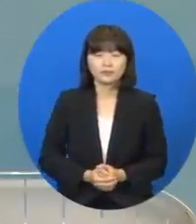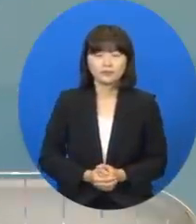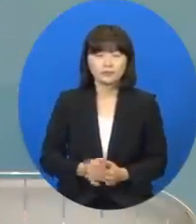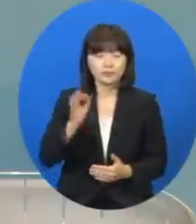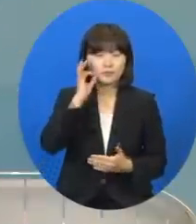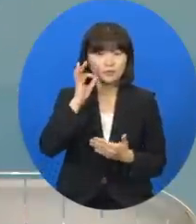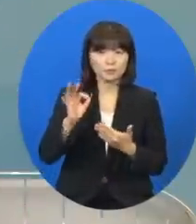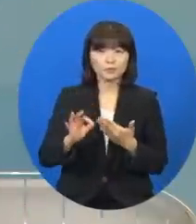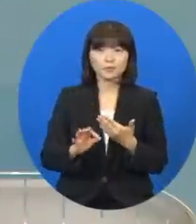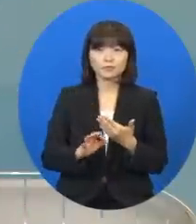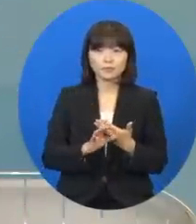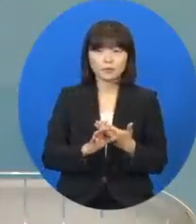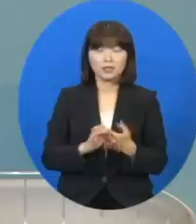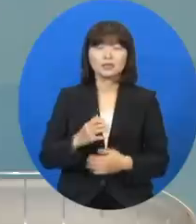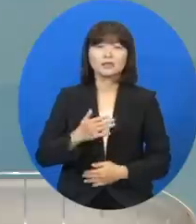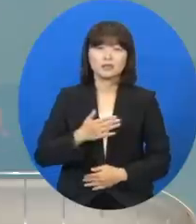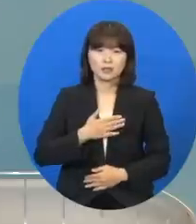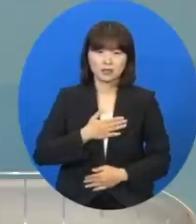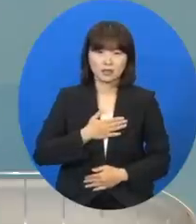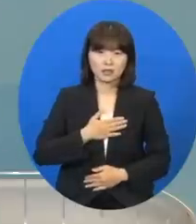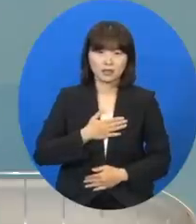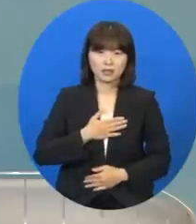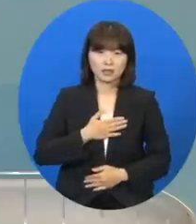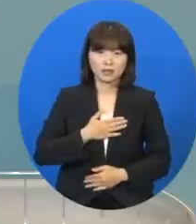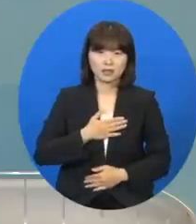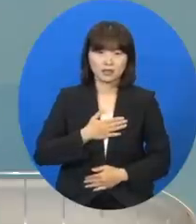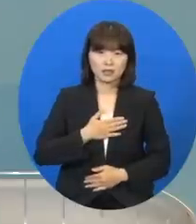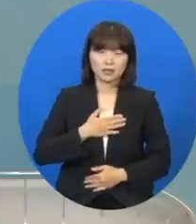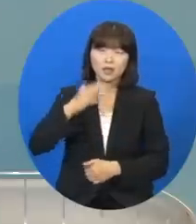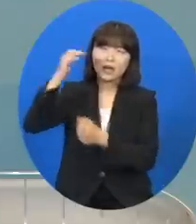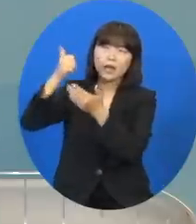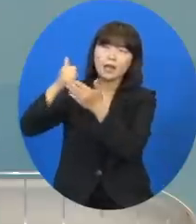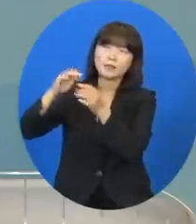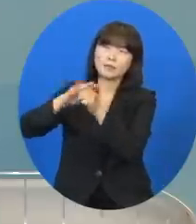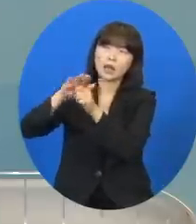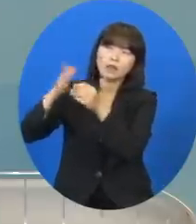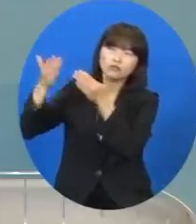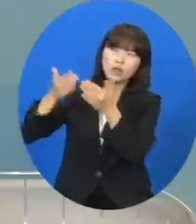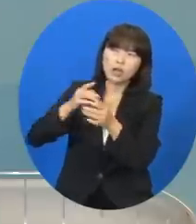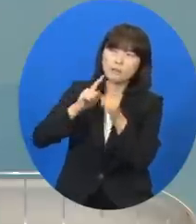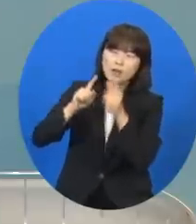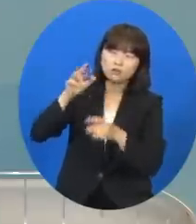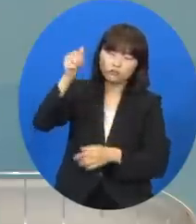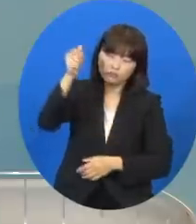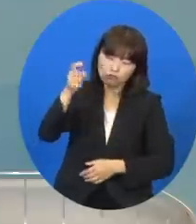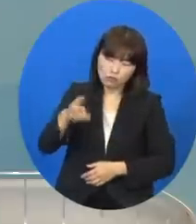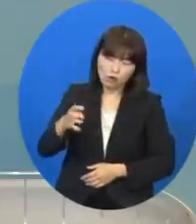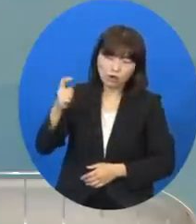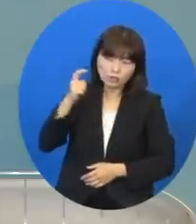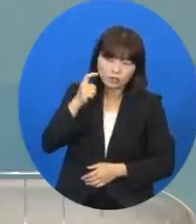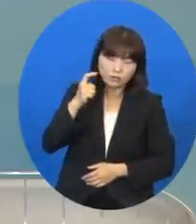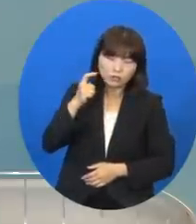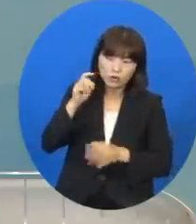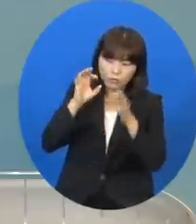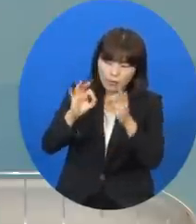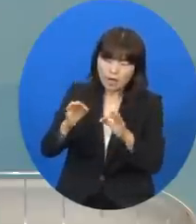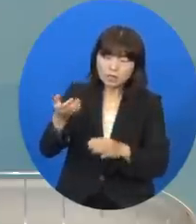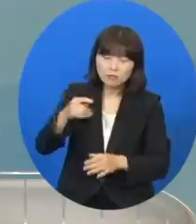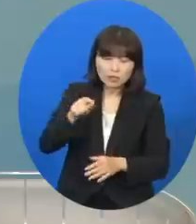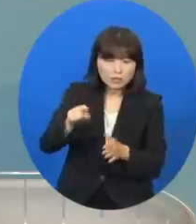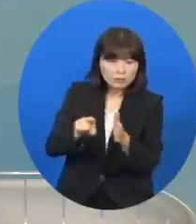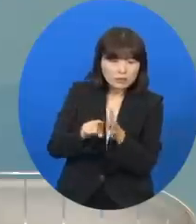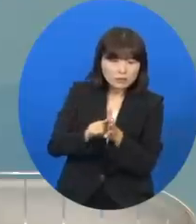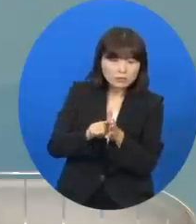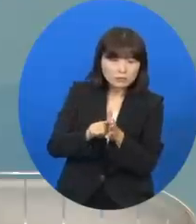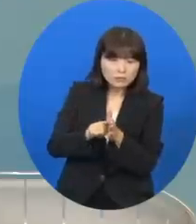만약에 내가 수도 없이 하나님 사랑하신다는 말씀을 들어도 그런 믿음 아니라면